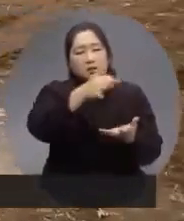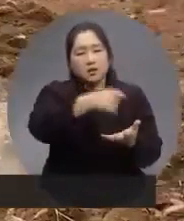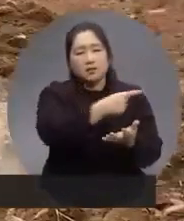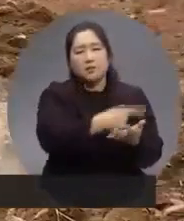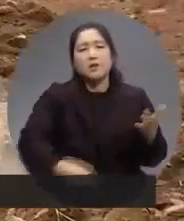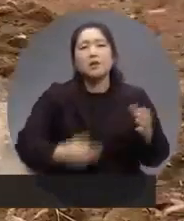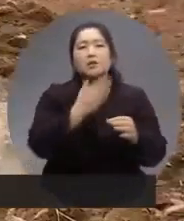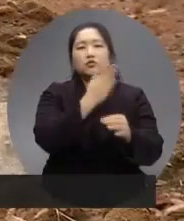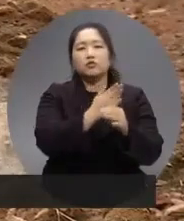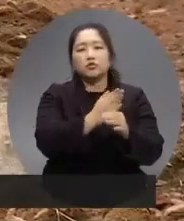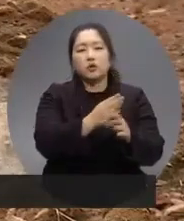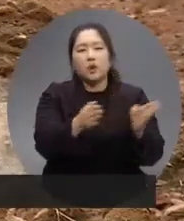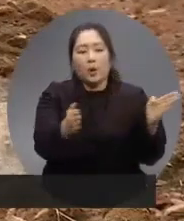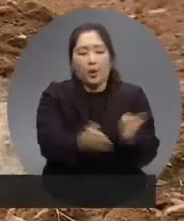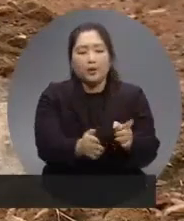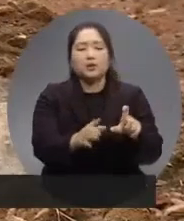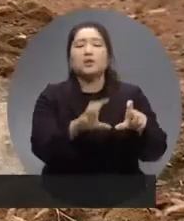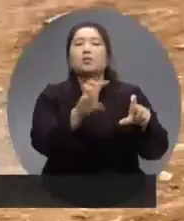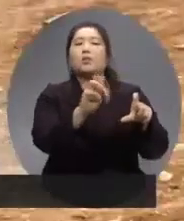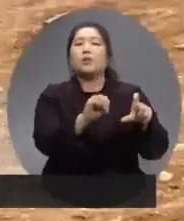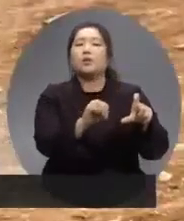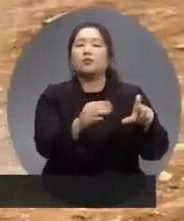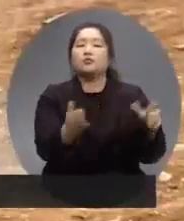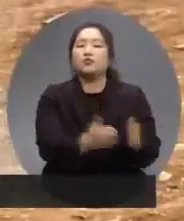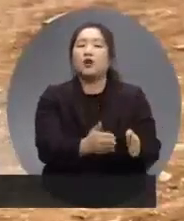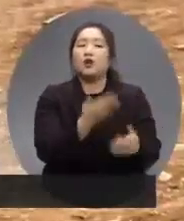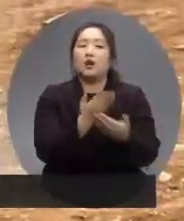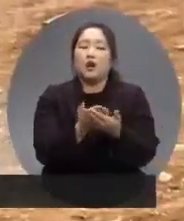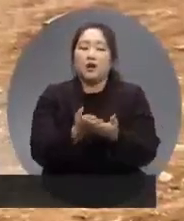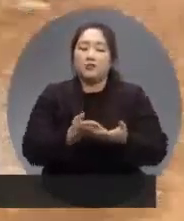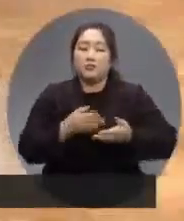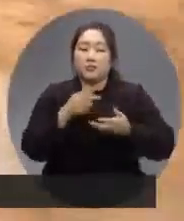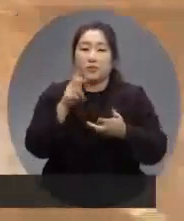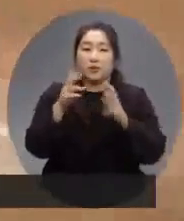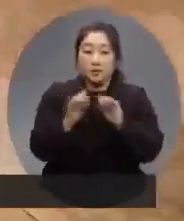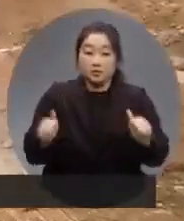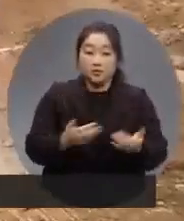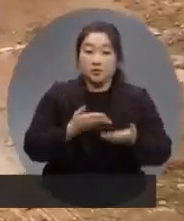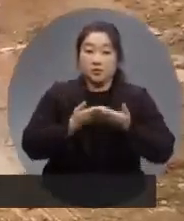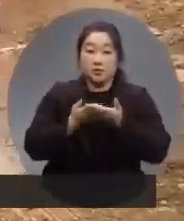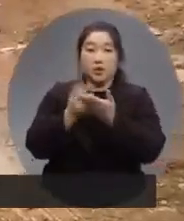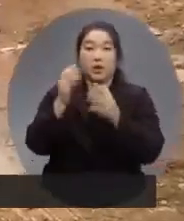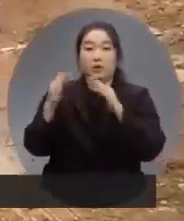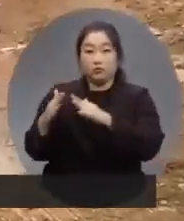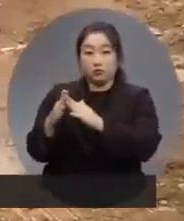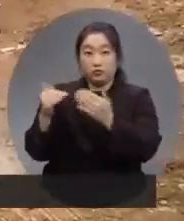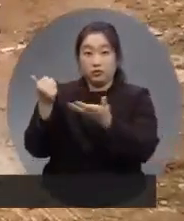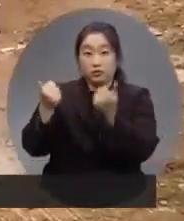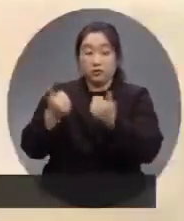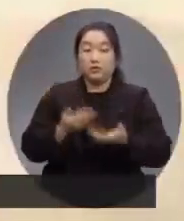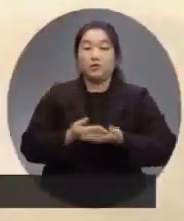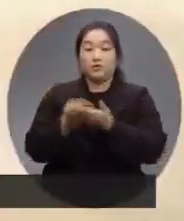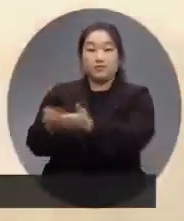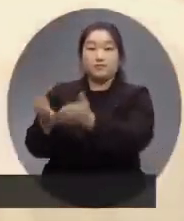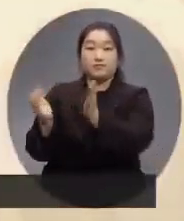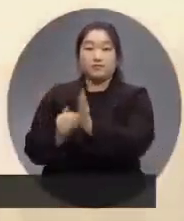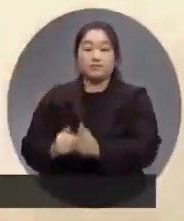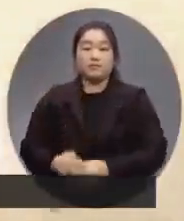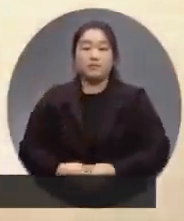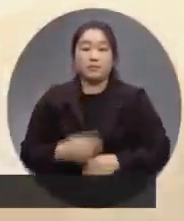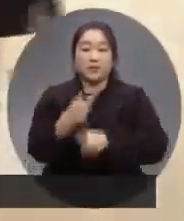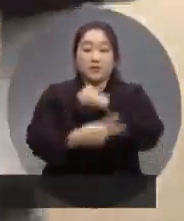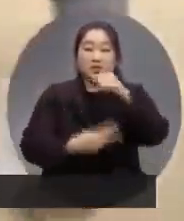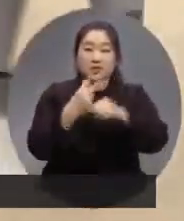있다며 거리를 15m까지 줄여달라는 주민 조례안을 보은군의회에 제출했습니다. 2년